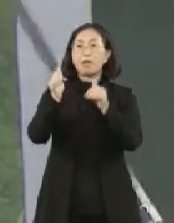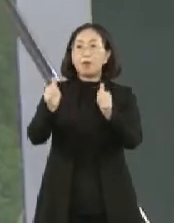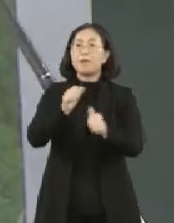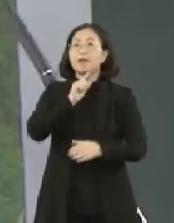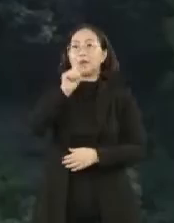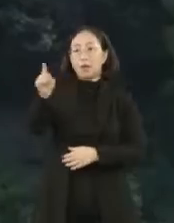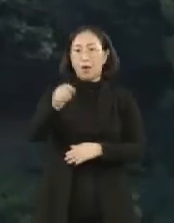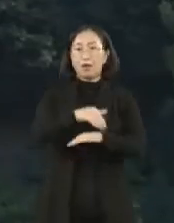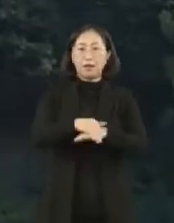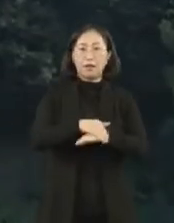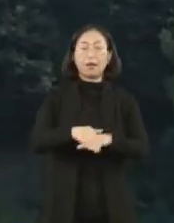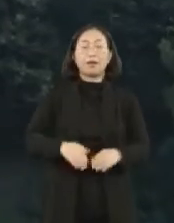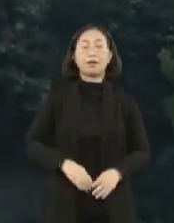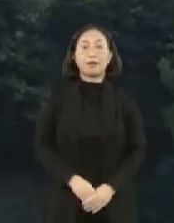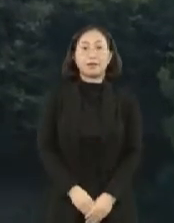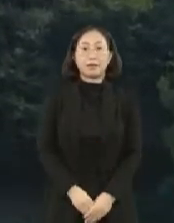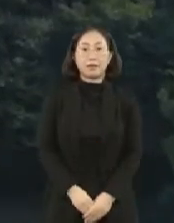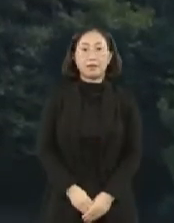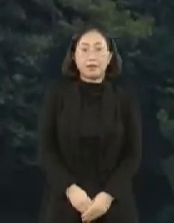상고할 예정입니다